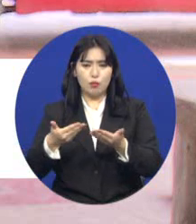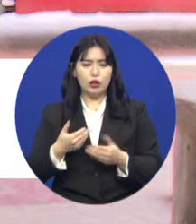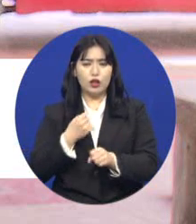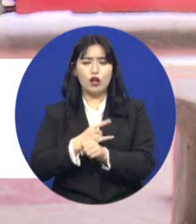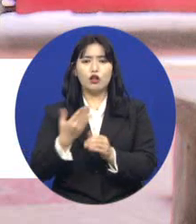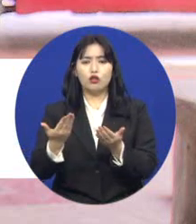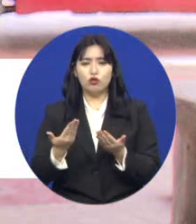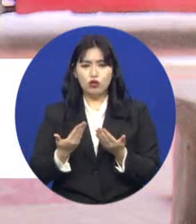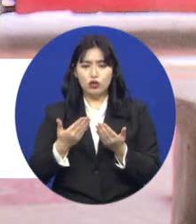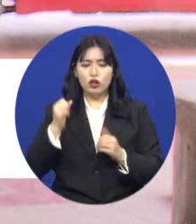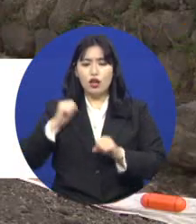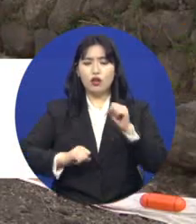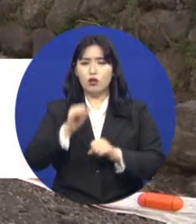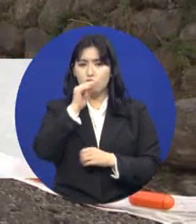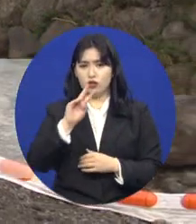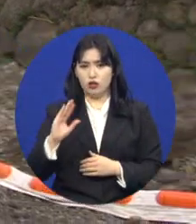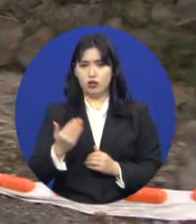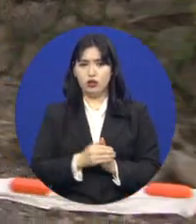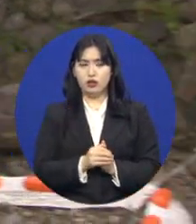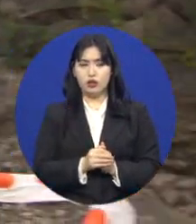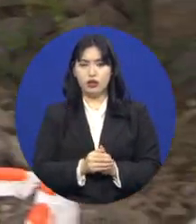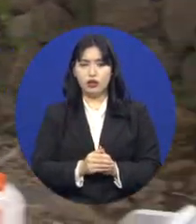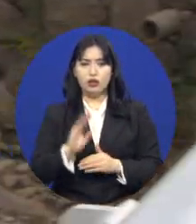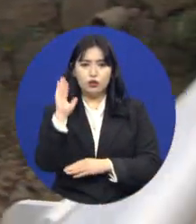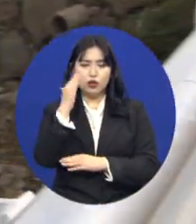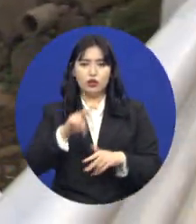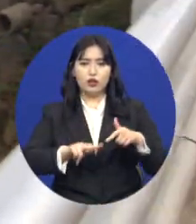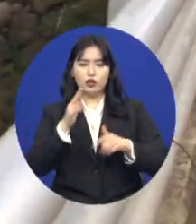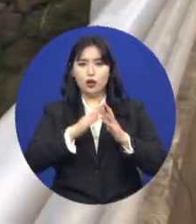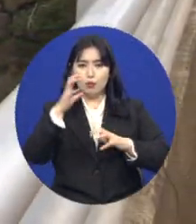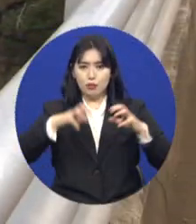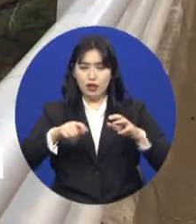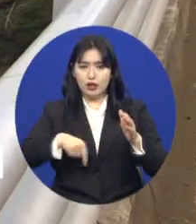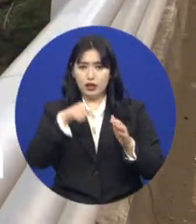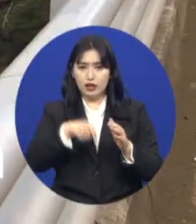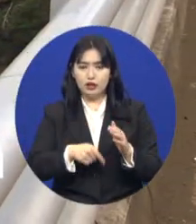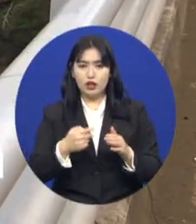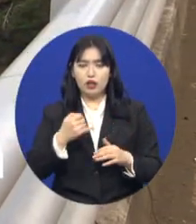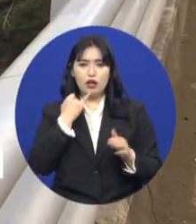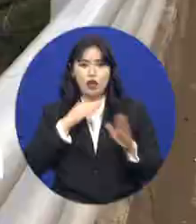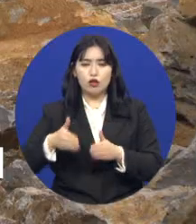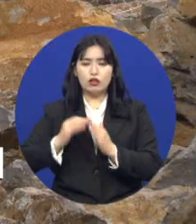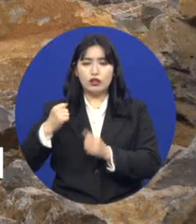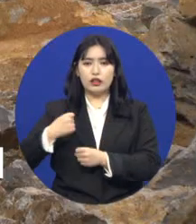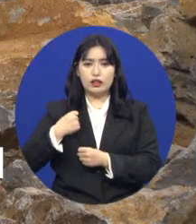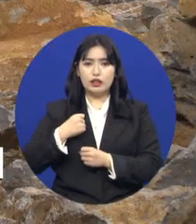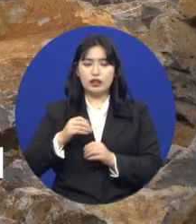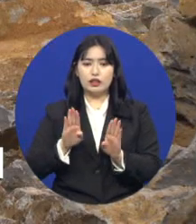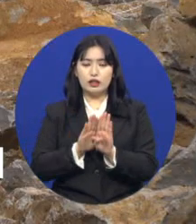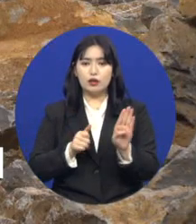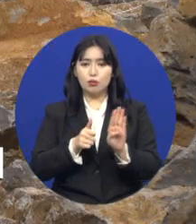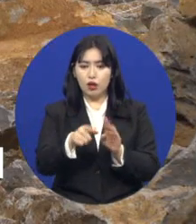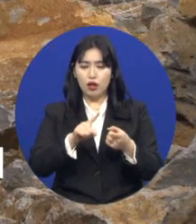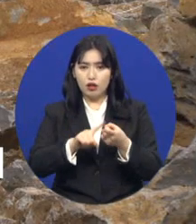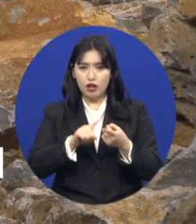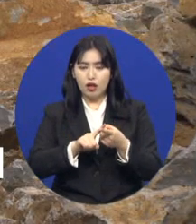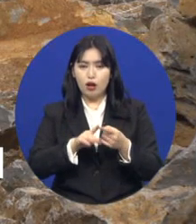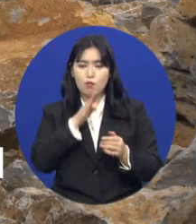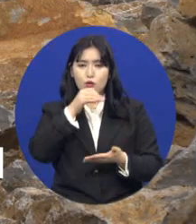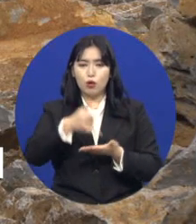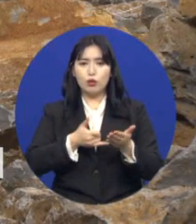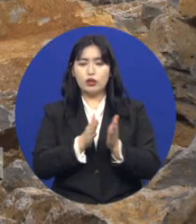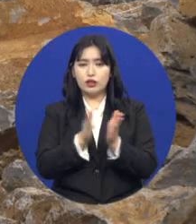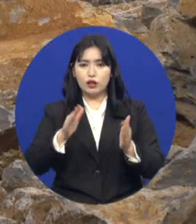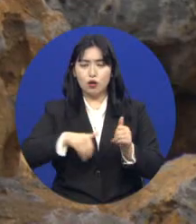행위가 있어야지만. 최근 강정마을에서는 해군기지 진입도로 공사가 본격화되면서 환경이